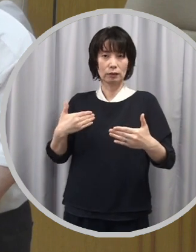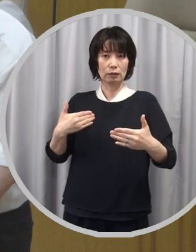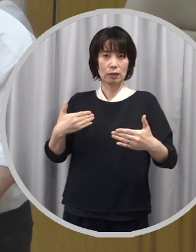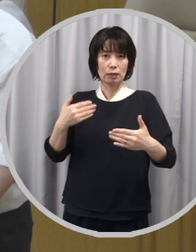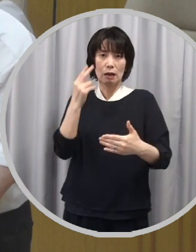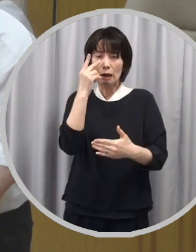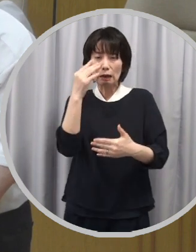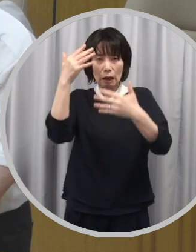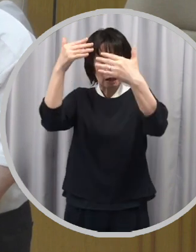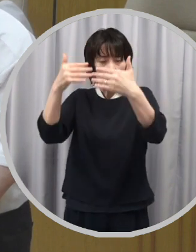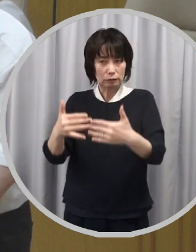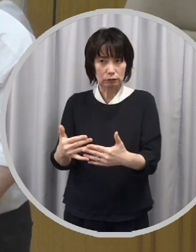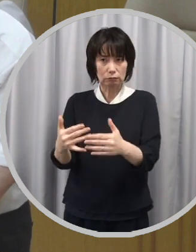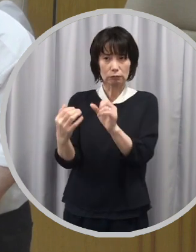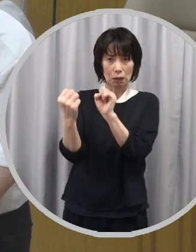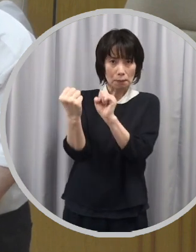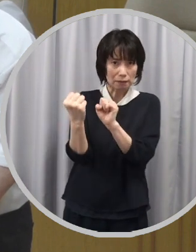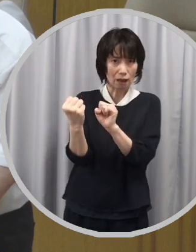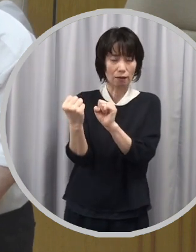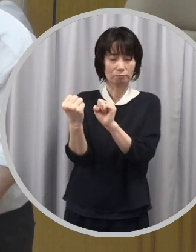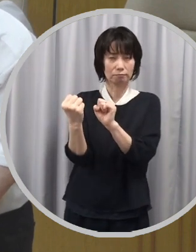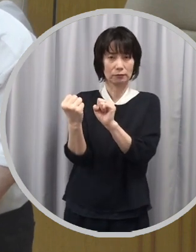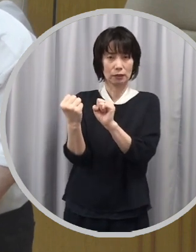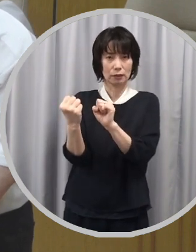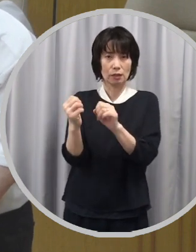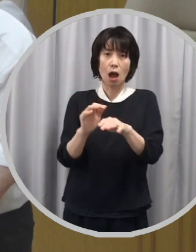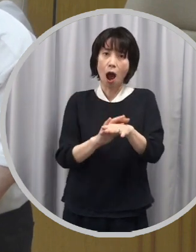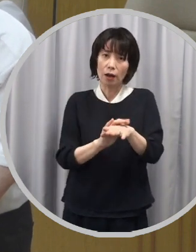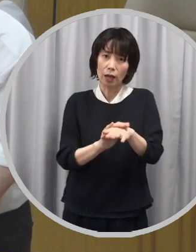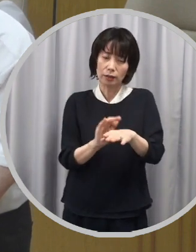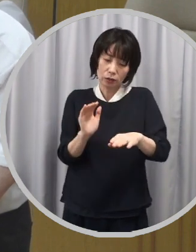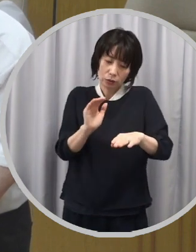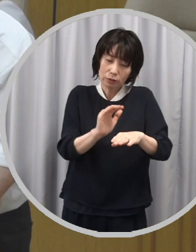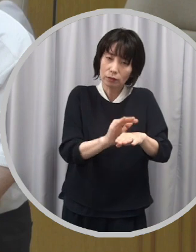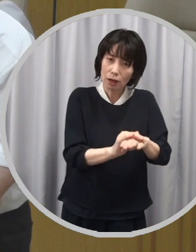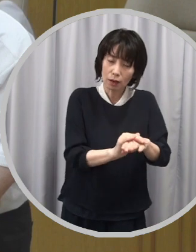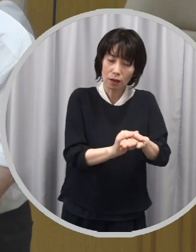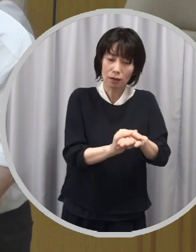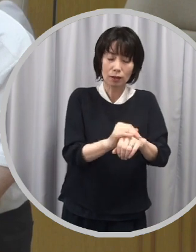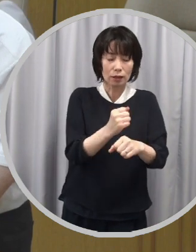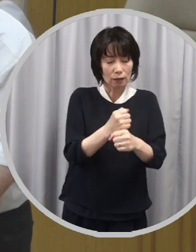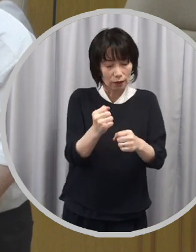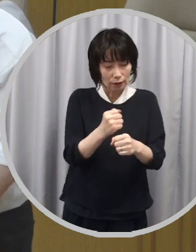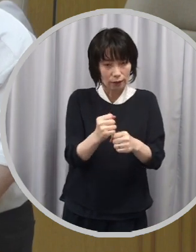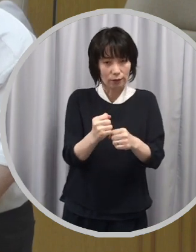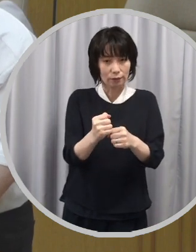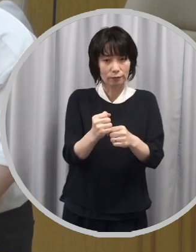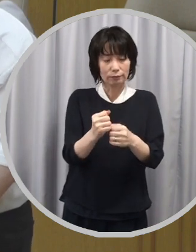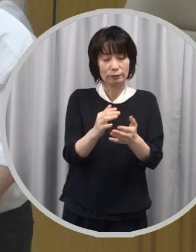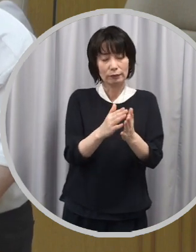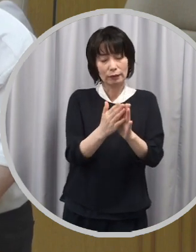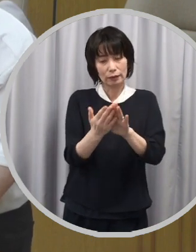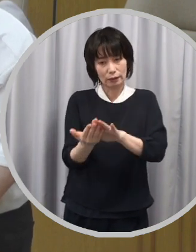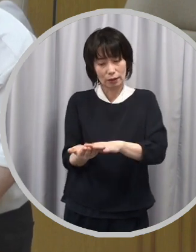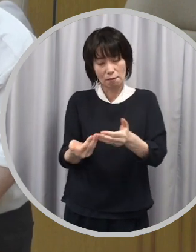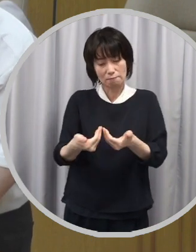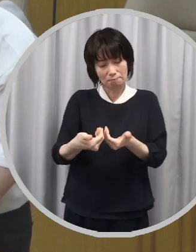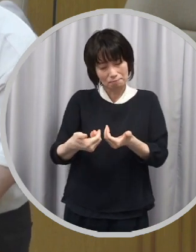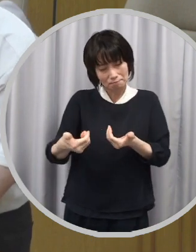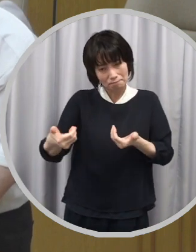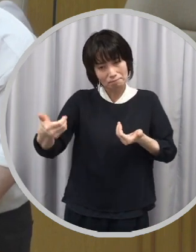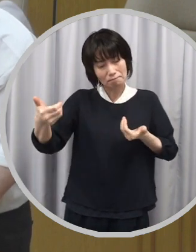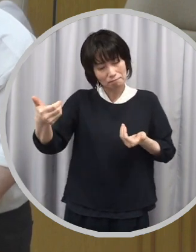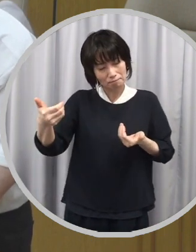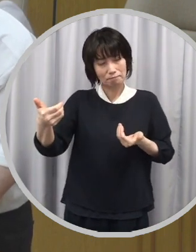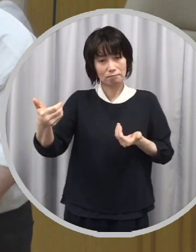しの面会もままならず、肌に触れることさえできないままに永遠の別れとなった方